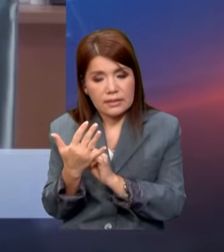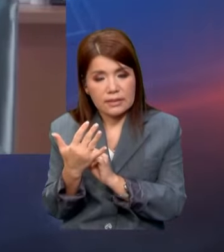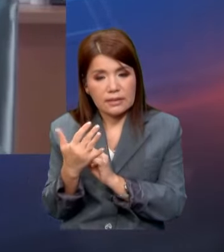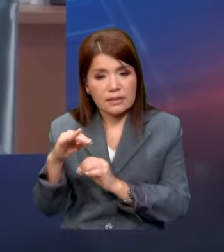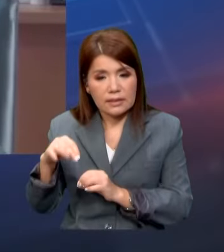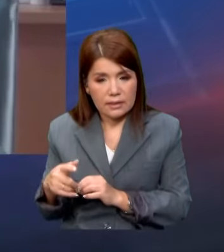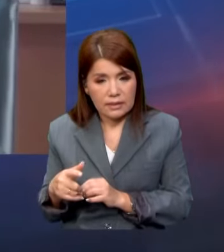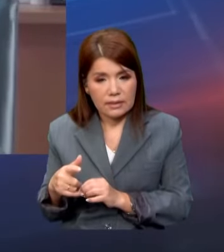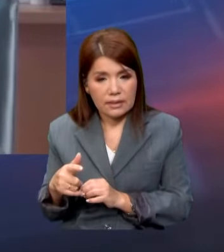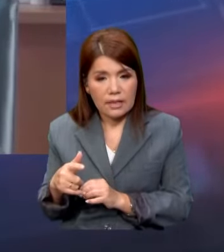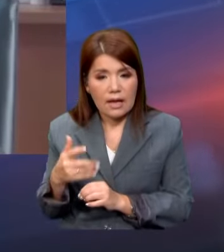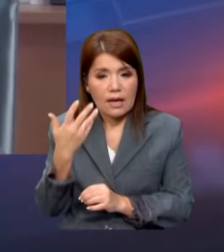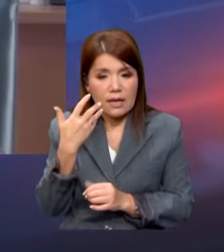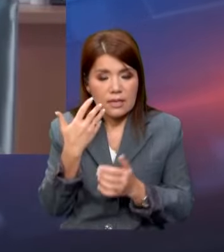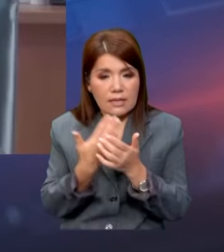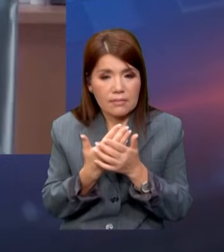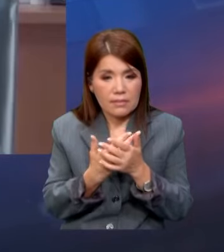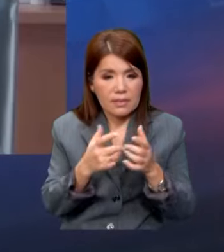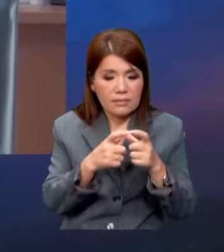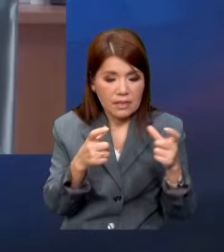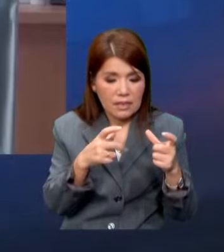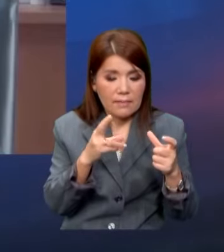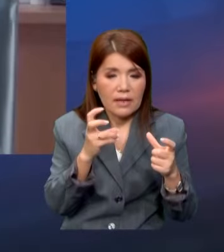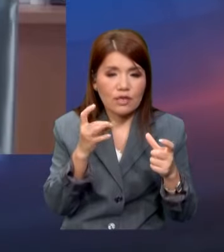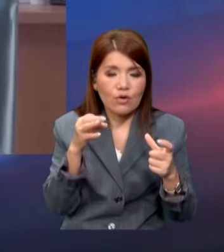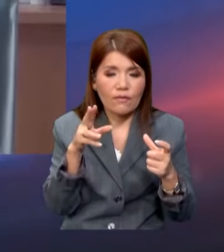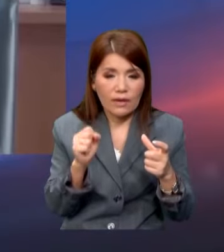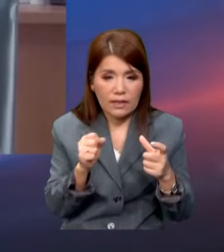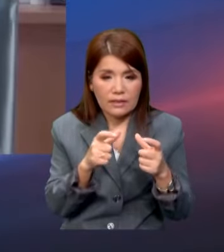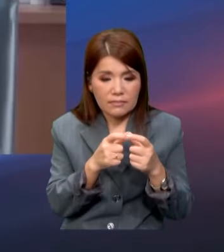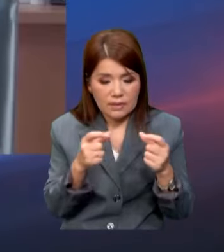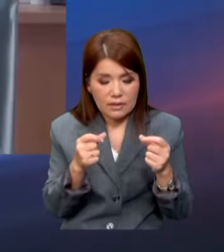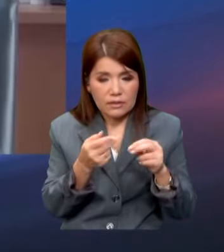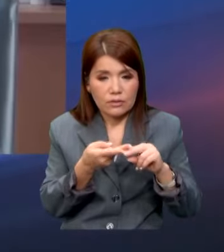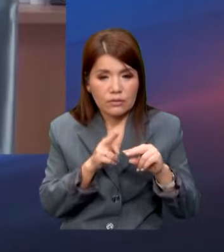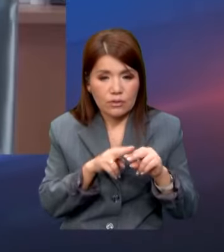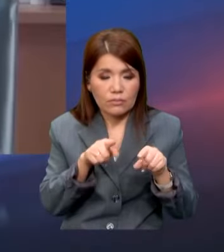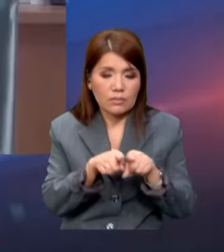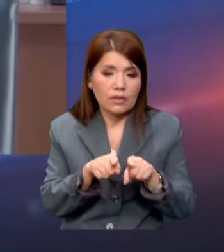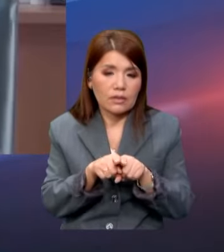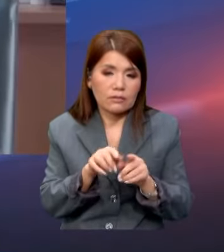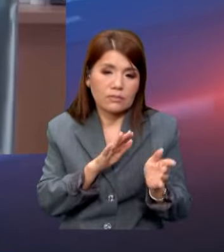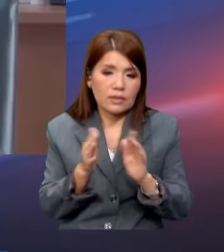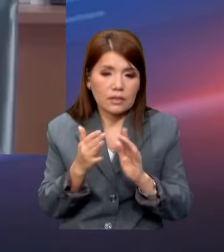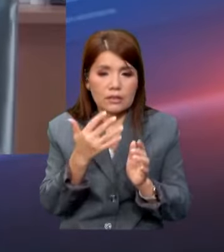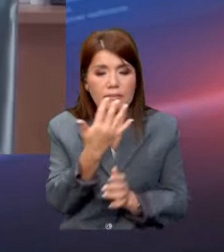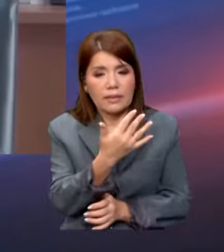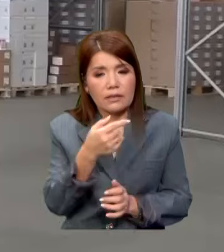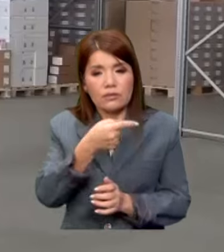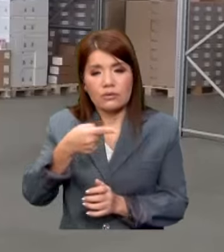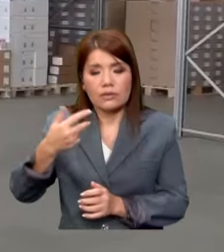10-15 тенге. Да? Когда будет стикеровать, то есть это маркировка наносимая на небольшие объемы, то есть она тоже варьируется от 5 до 30